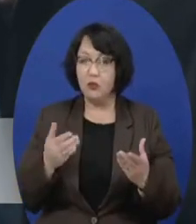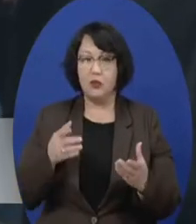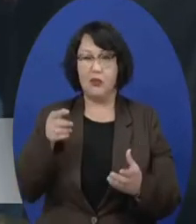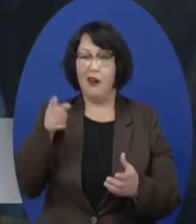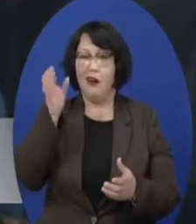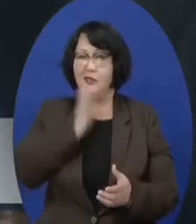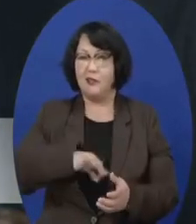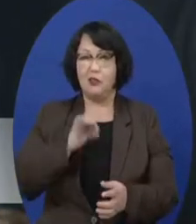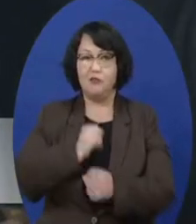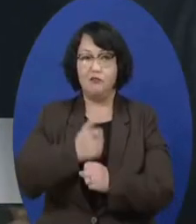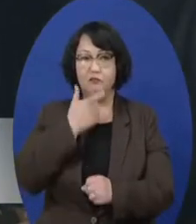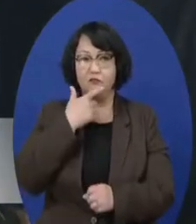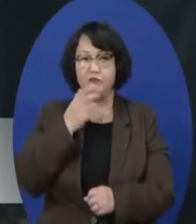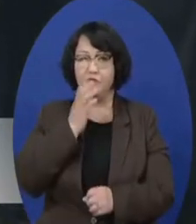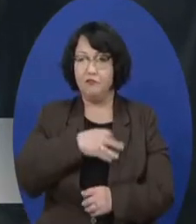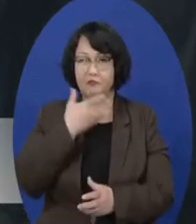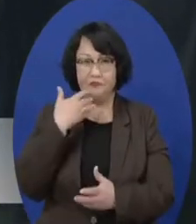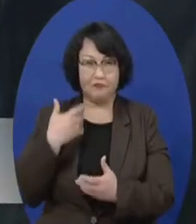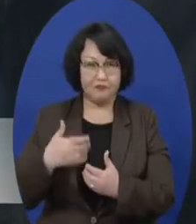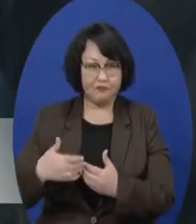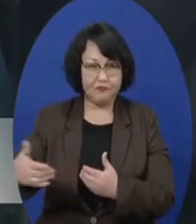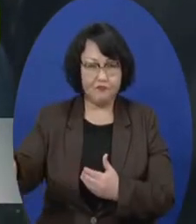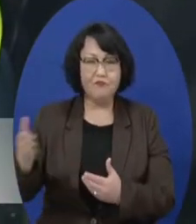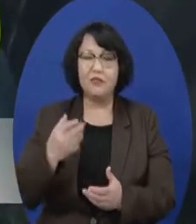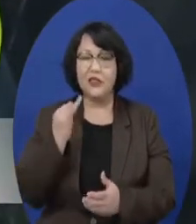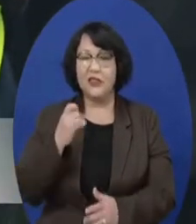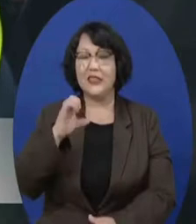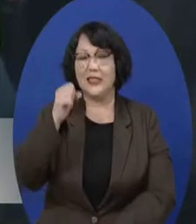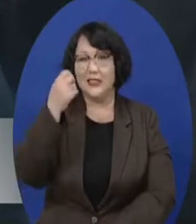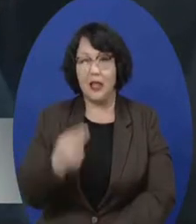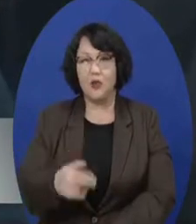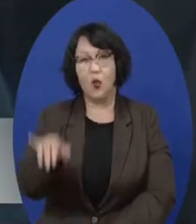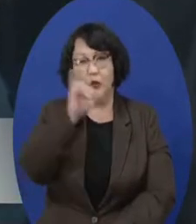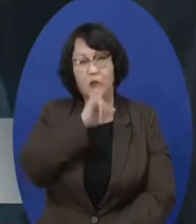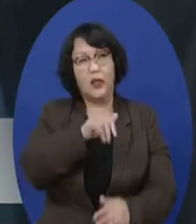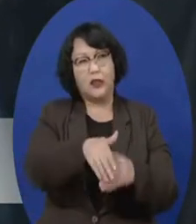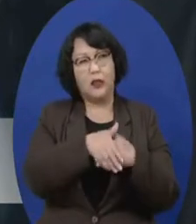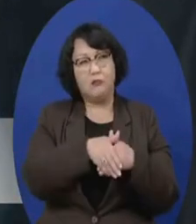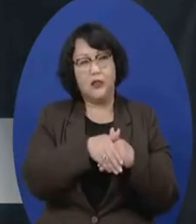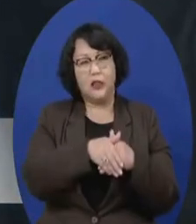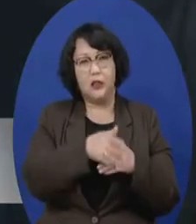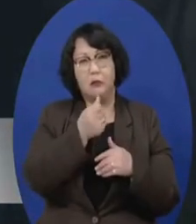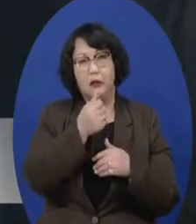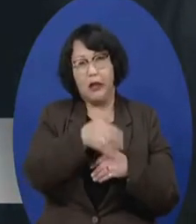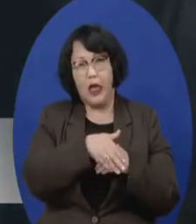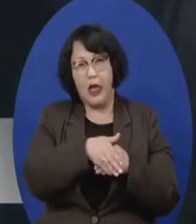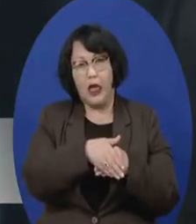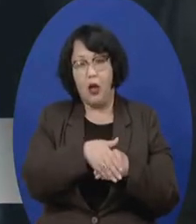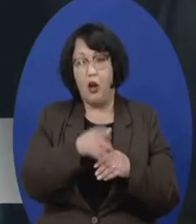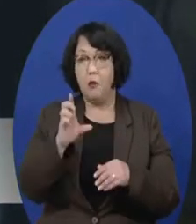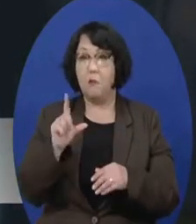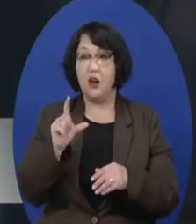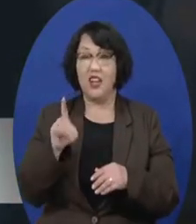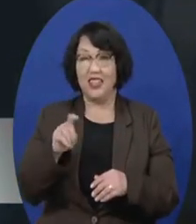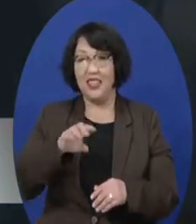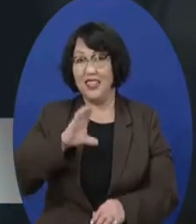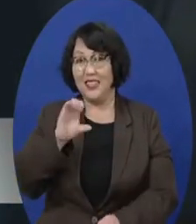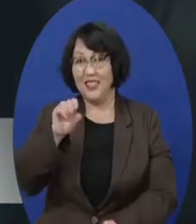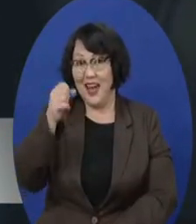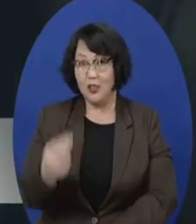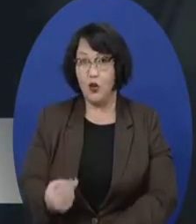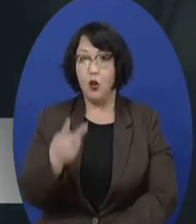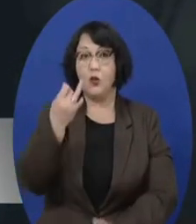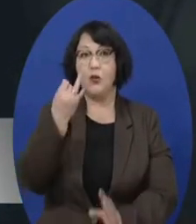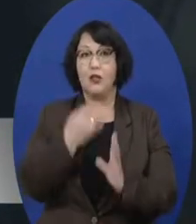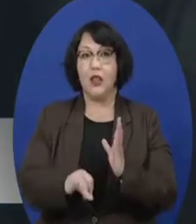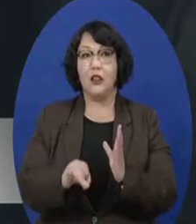ажиллахгүй алдагдталтай байна. Тэгэхээр ихэнх станцууд бол одоо улсын төсвөөс татаас авч явж байгаа. Тэгэхээр энэ бэрх станцын хувьд бол 270 сая